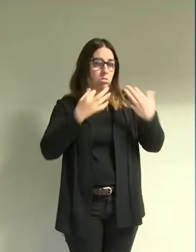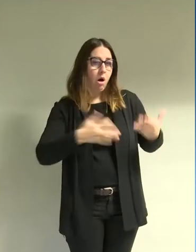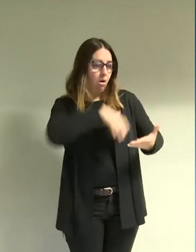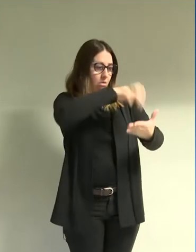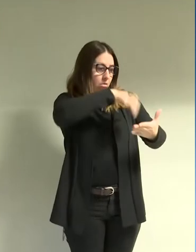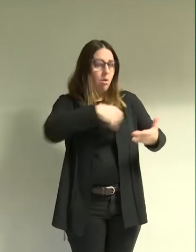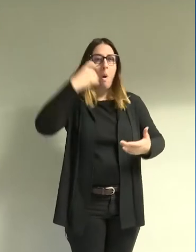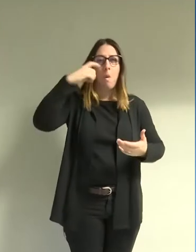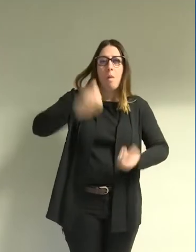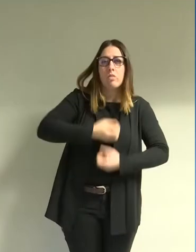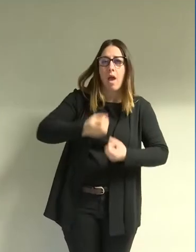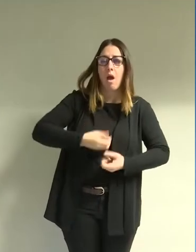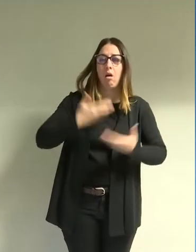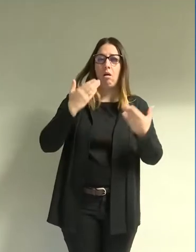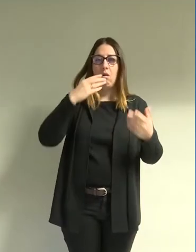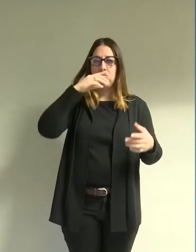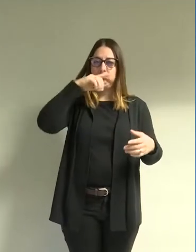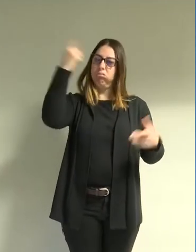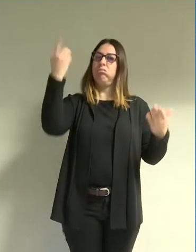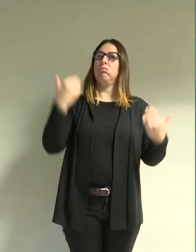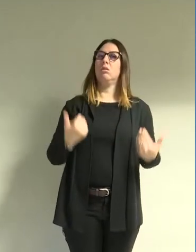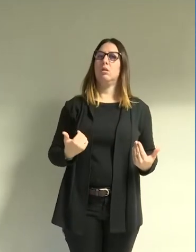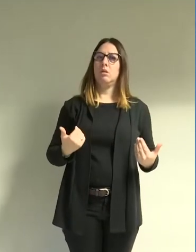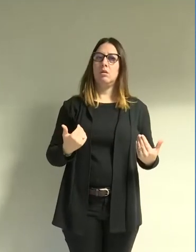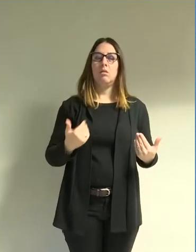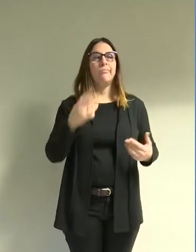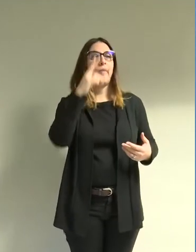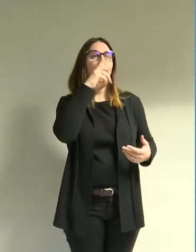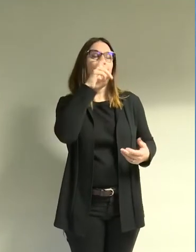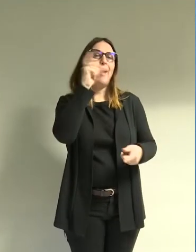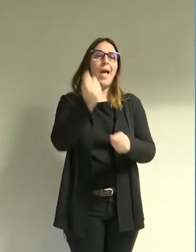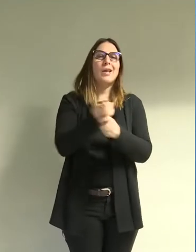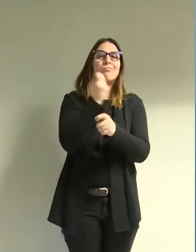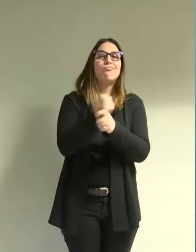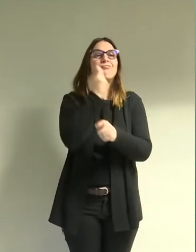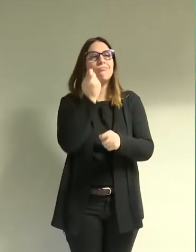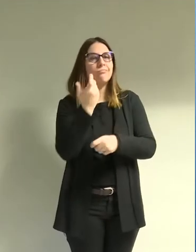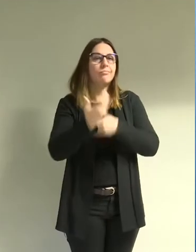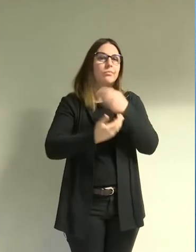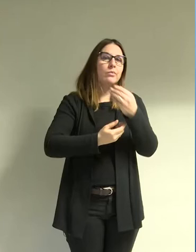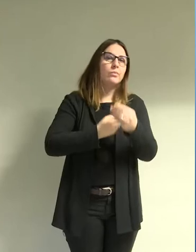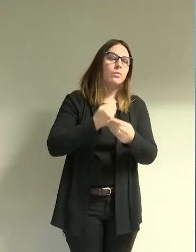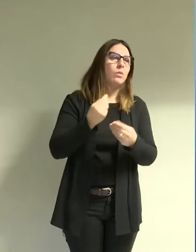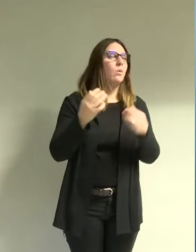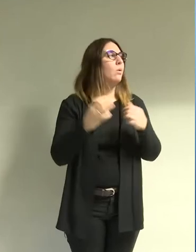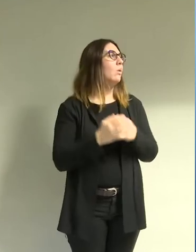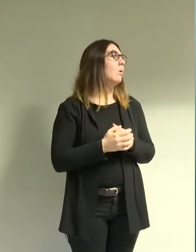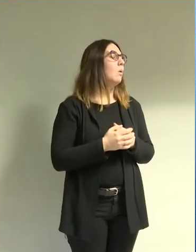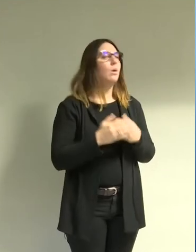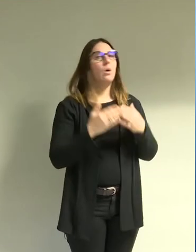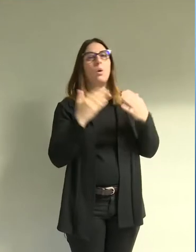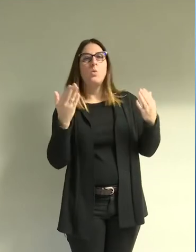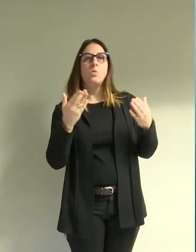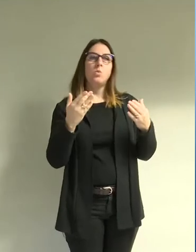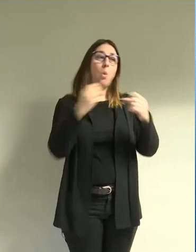qui au-delà parfois de la blague ou deux où j'allais dire ou de la sévérité